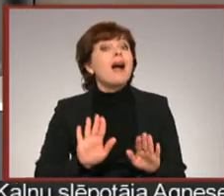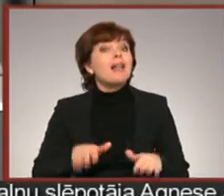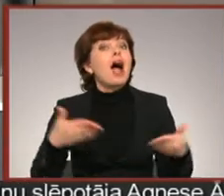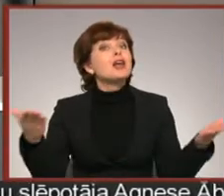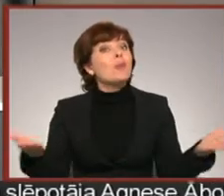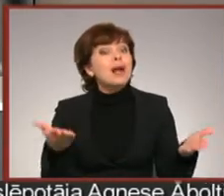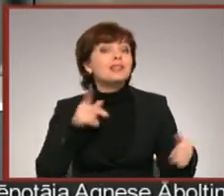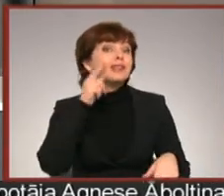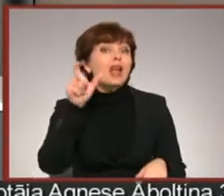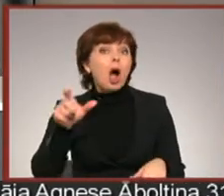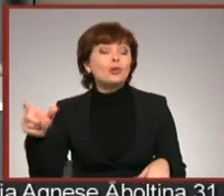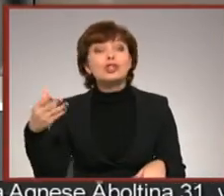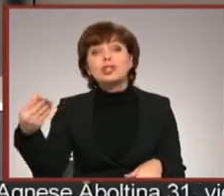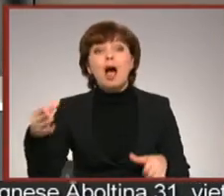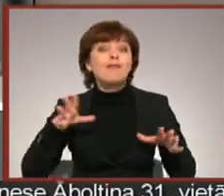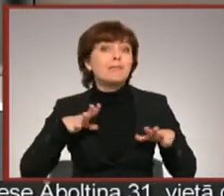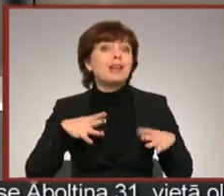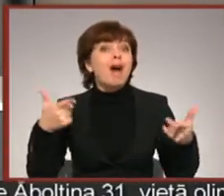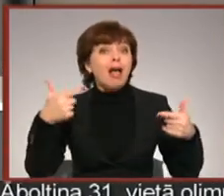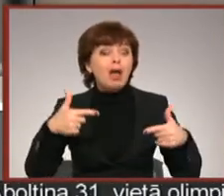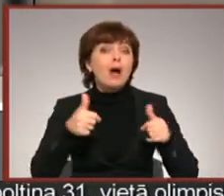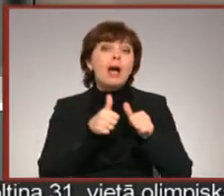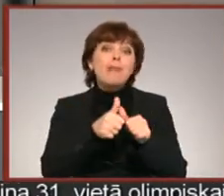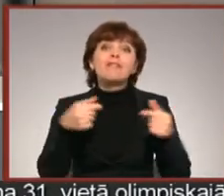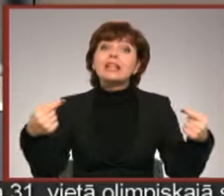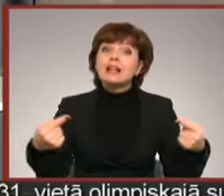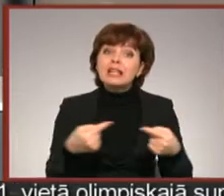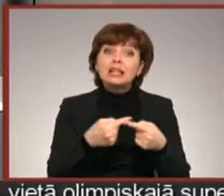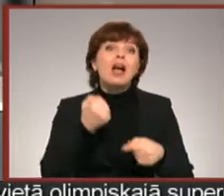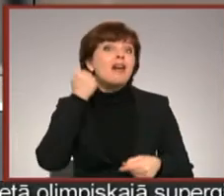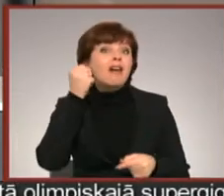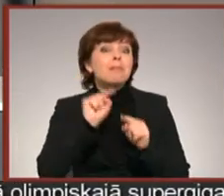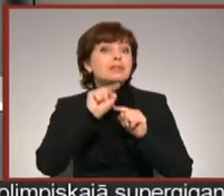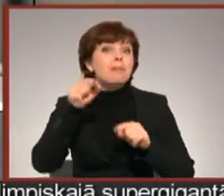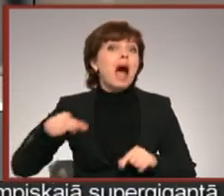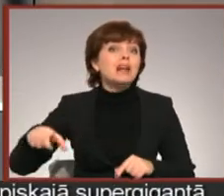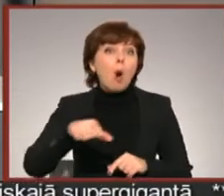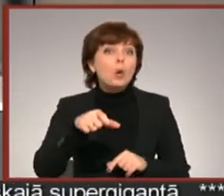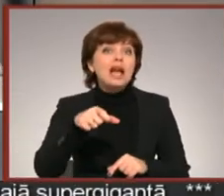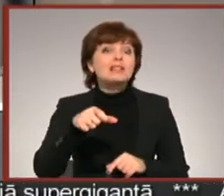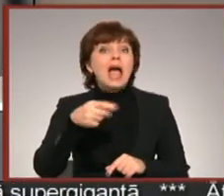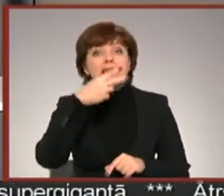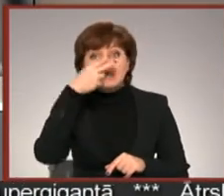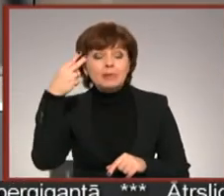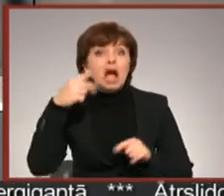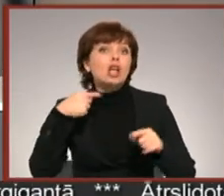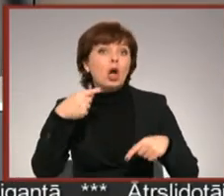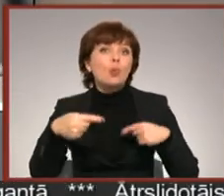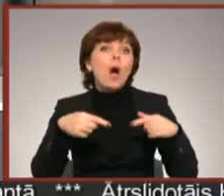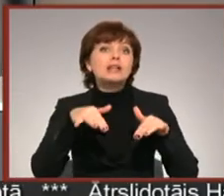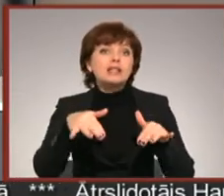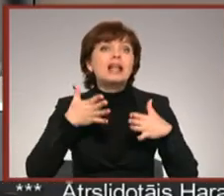Lai rosinātu jauniešu savu brīvo laiku pavadīt liederīgāk, Valmieras Pārgaujas ģimnāzijā norisinājās labdarības nedēļa.